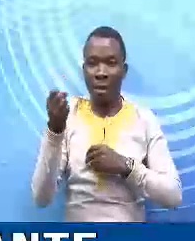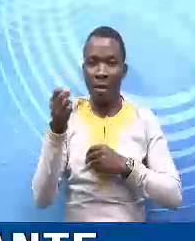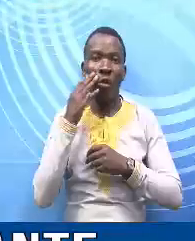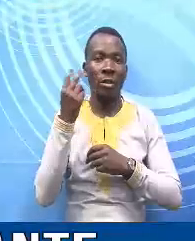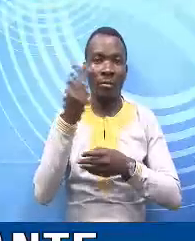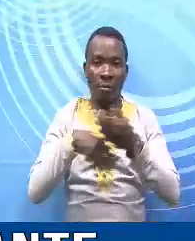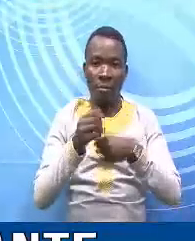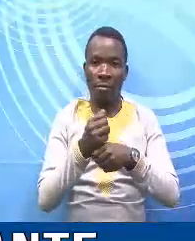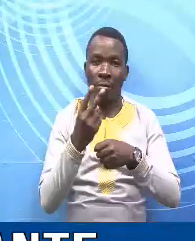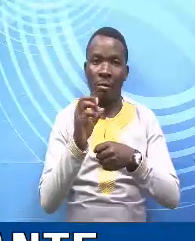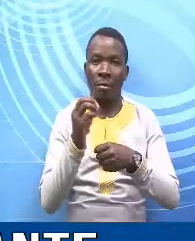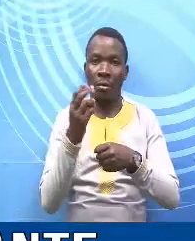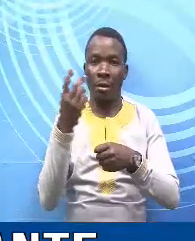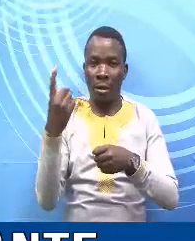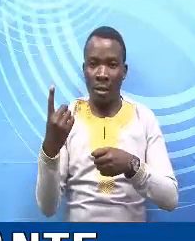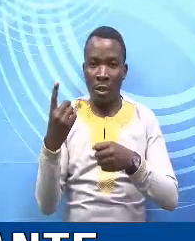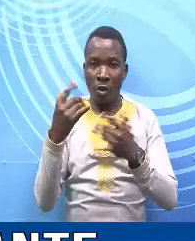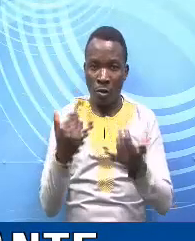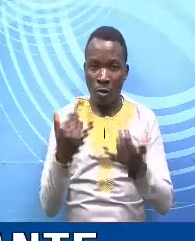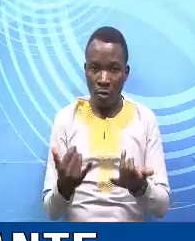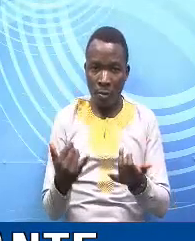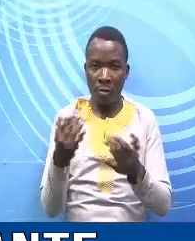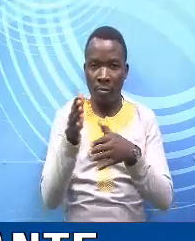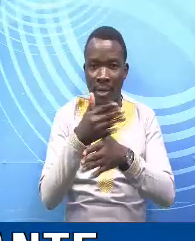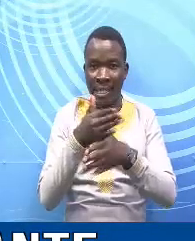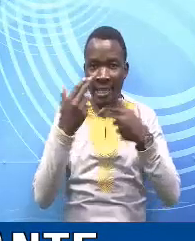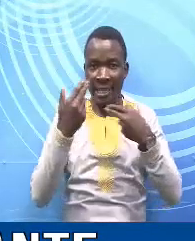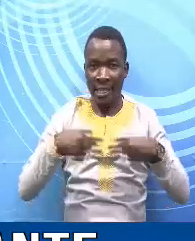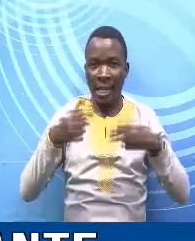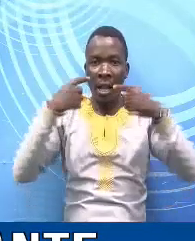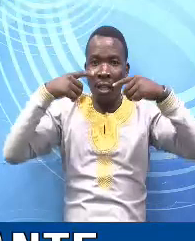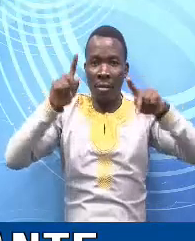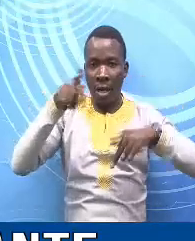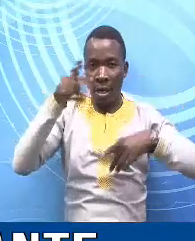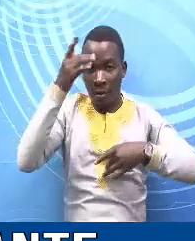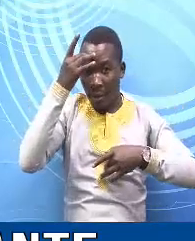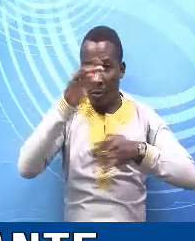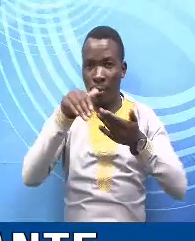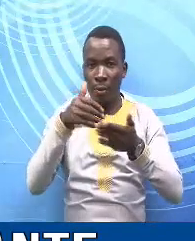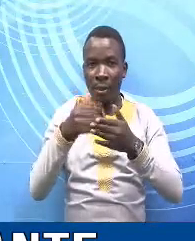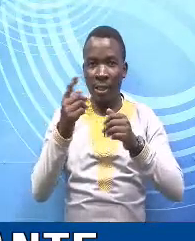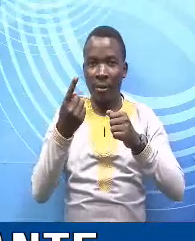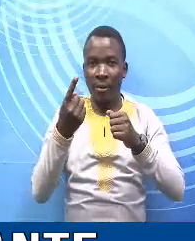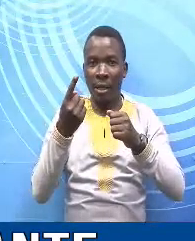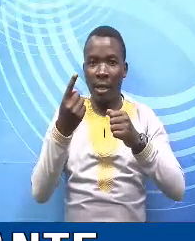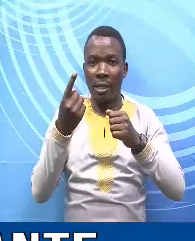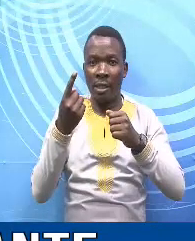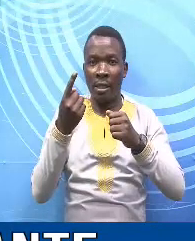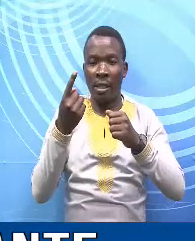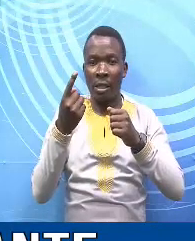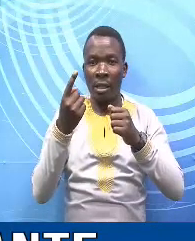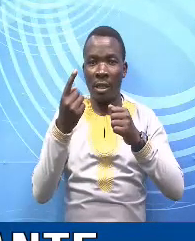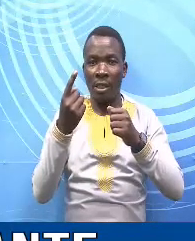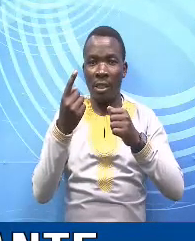Gashyantwa 2021. Uyu munsi Minisiteri y'Ubuzima yatangaje ko abanduye bose ari 1000 ari abantu